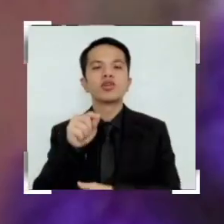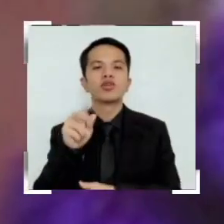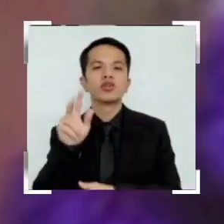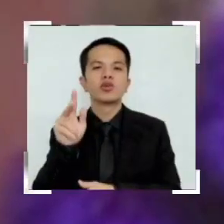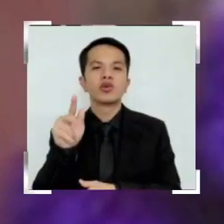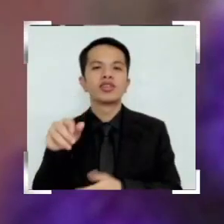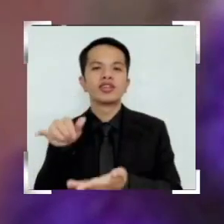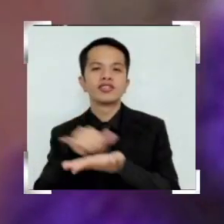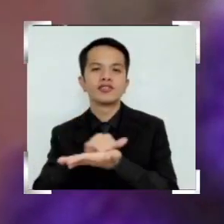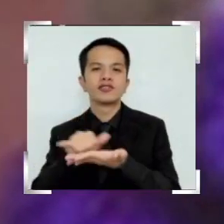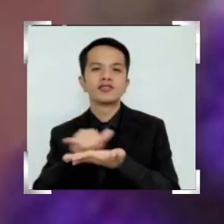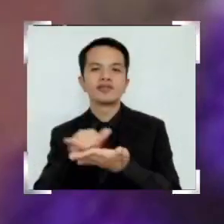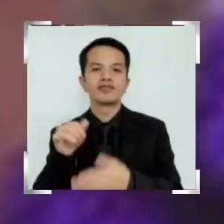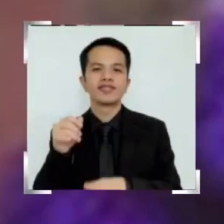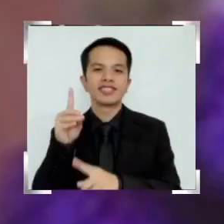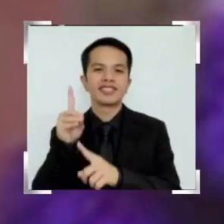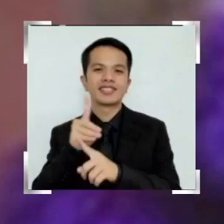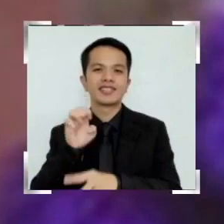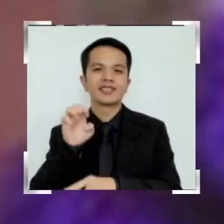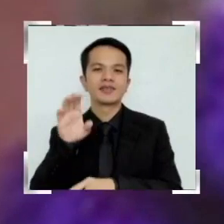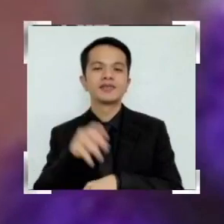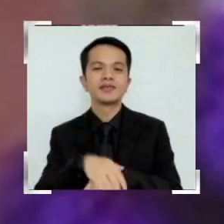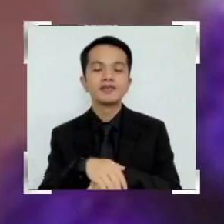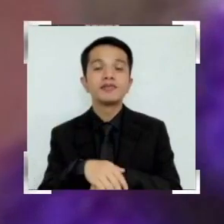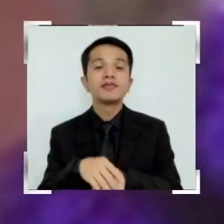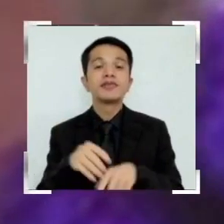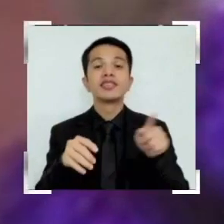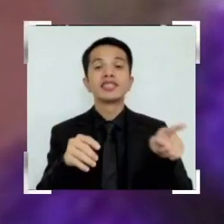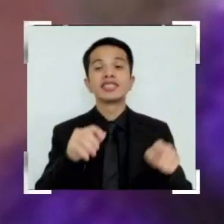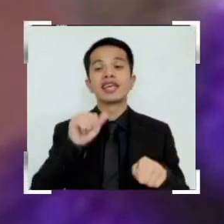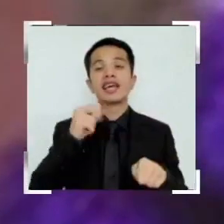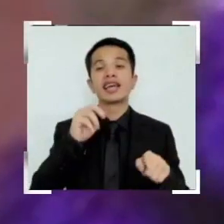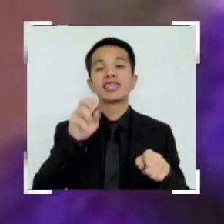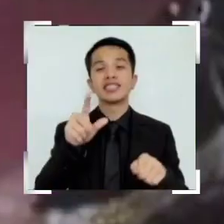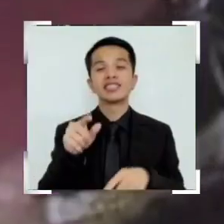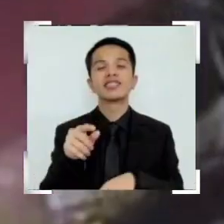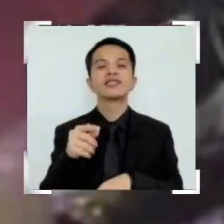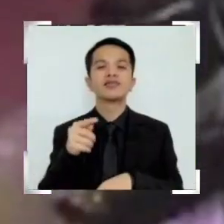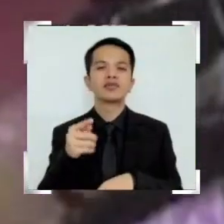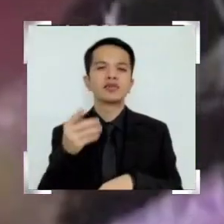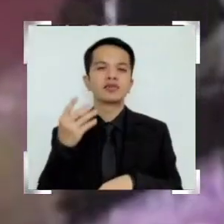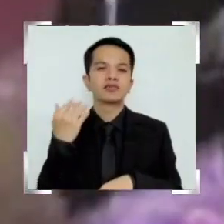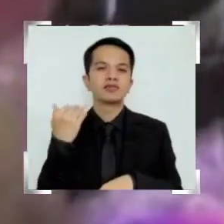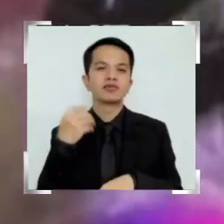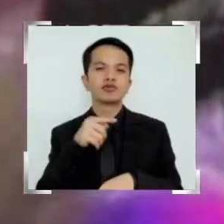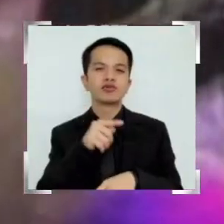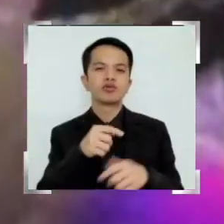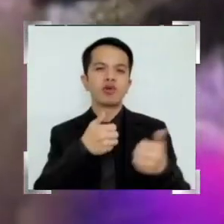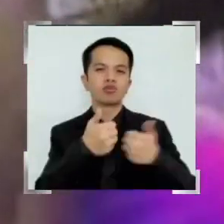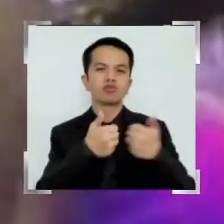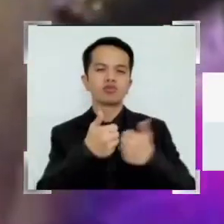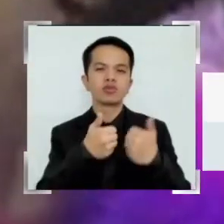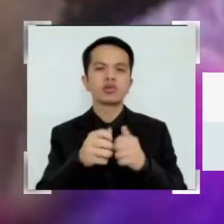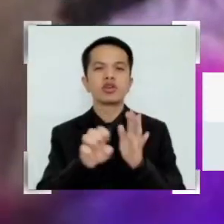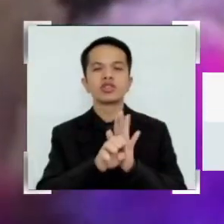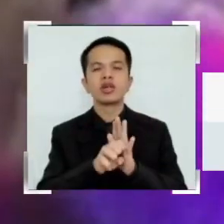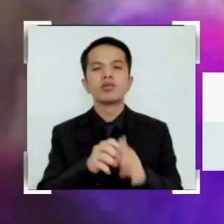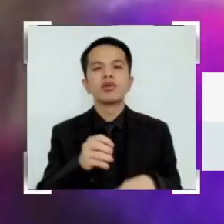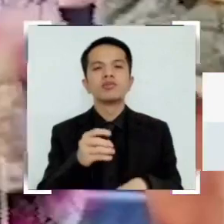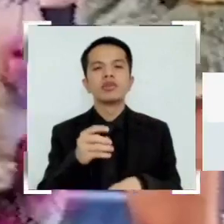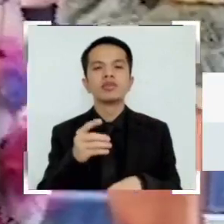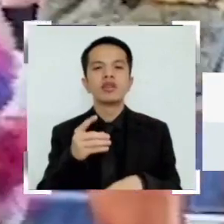sa Disyembre. Ayon sa fur mom na si Angel Balaba, ang freebies ni Candy sa mga kompetisyon tulad ng dog food at